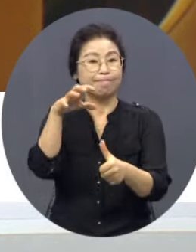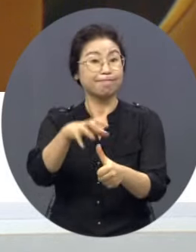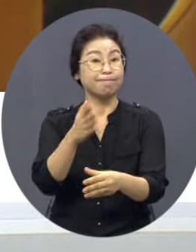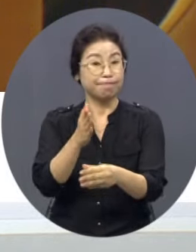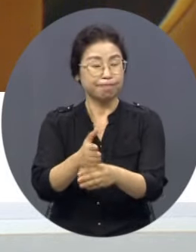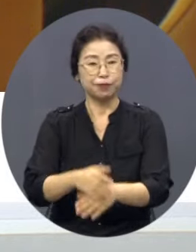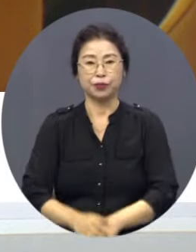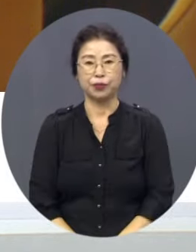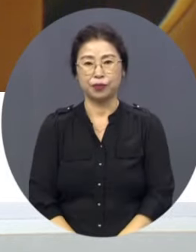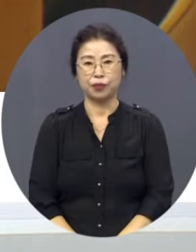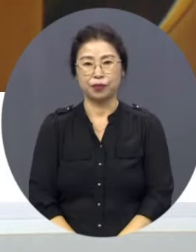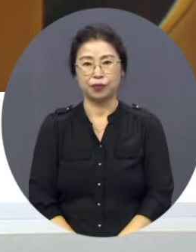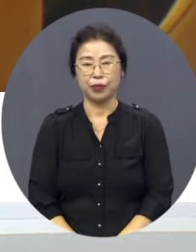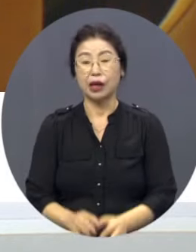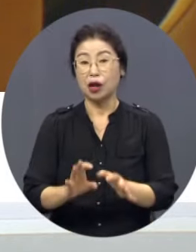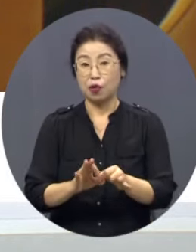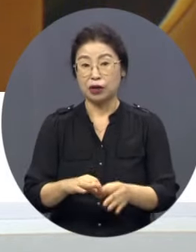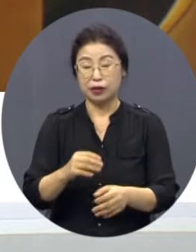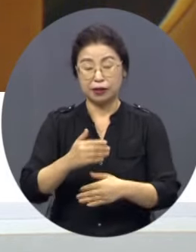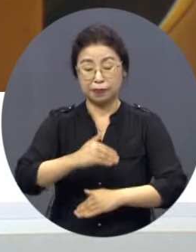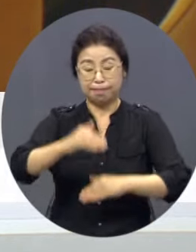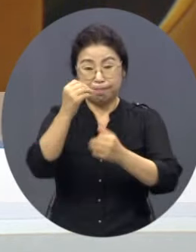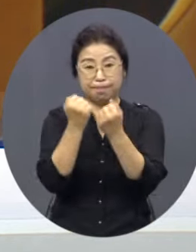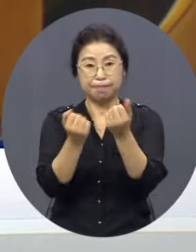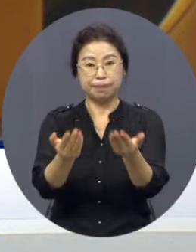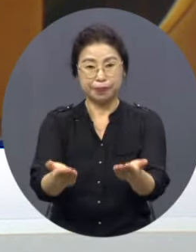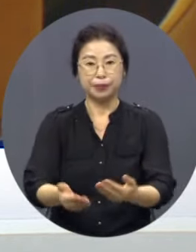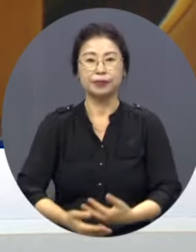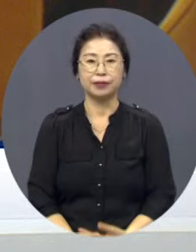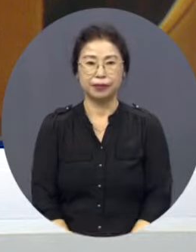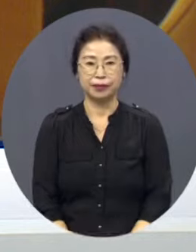구속됐습니다. 뉴스 후 박주연 기자가 취재했습니다.